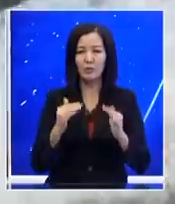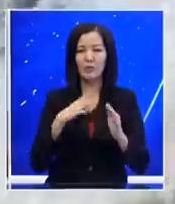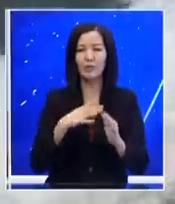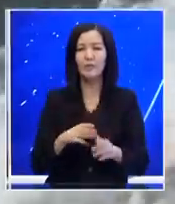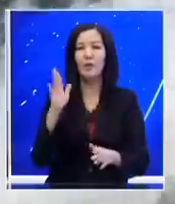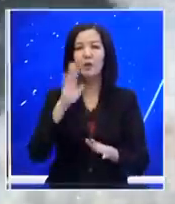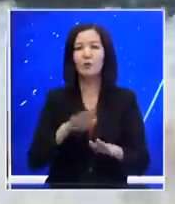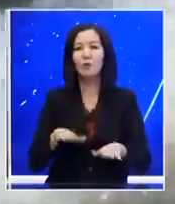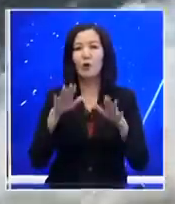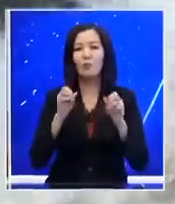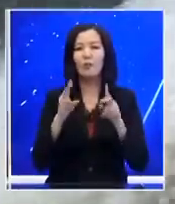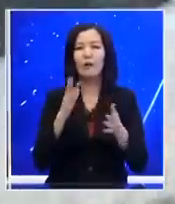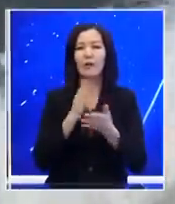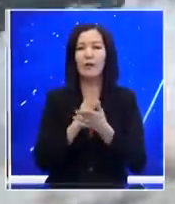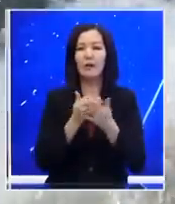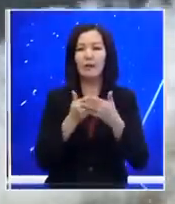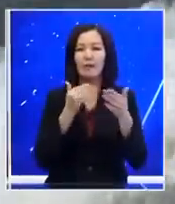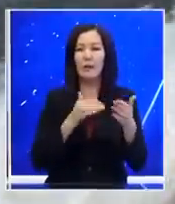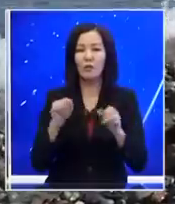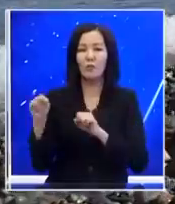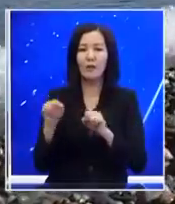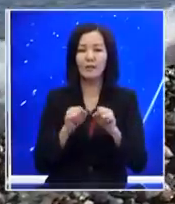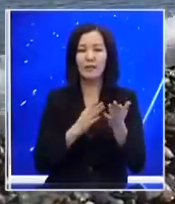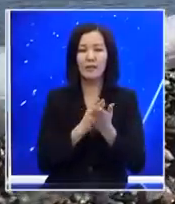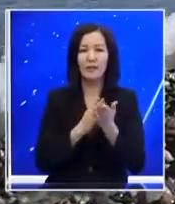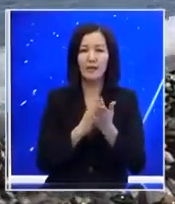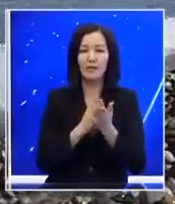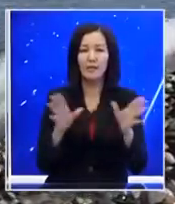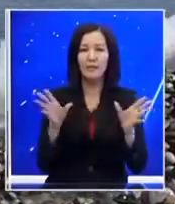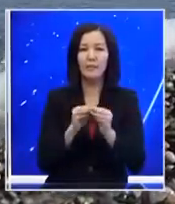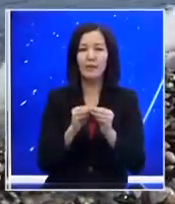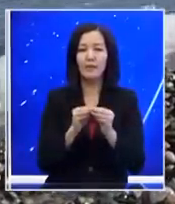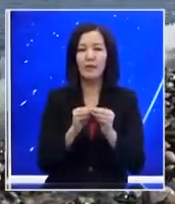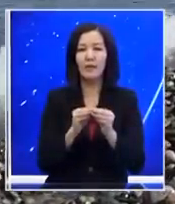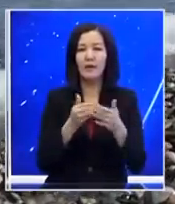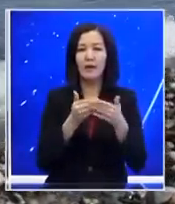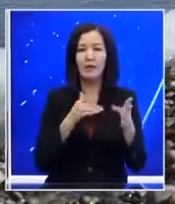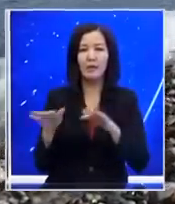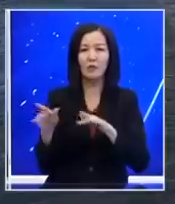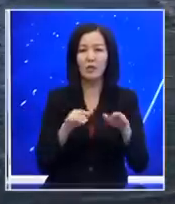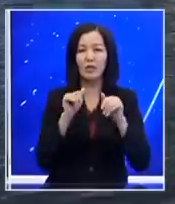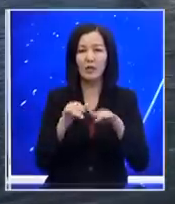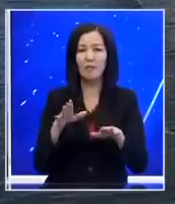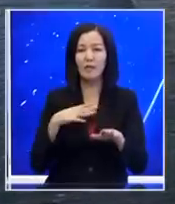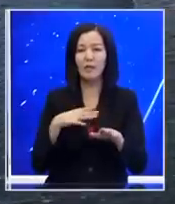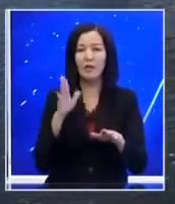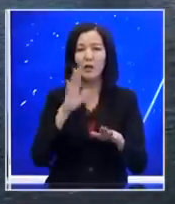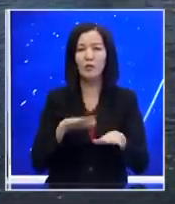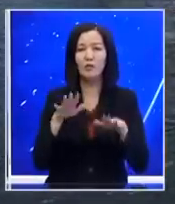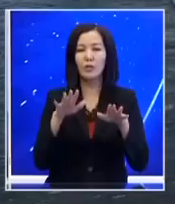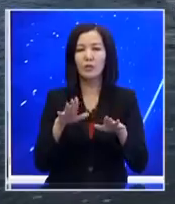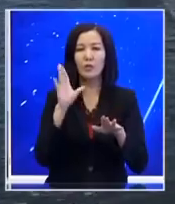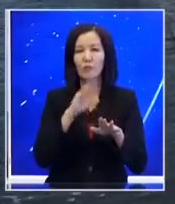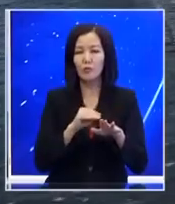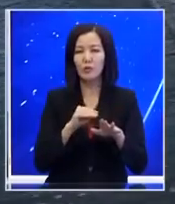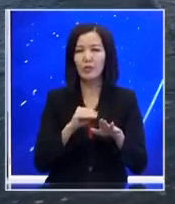Су басу қаупының алдын алу мақсатында жергілікті атқарушы органдармен бірге бірқатар алдын алу шаралары қабылданды. Су тасқыны болуы мүмкін